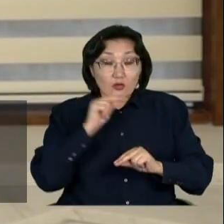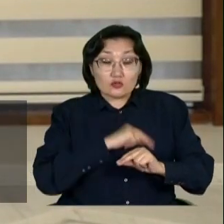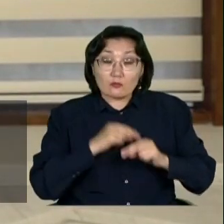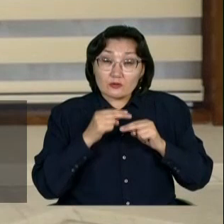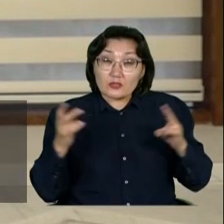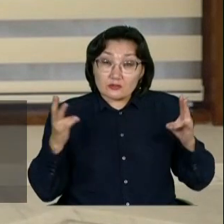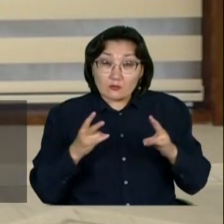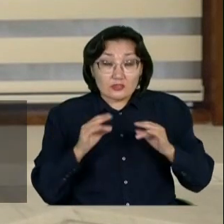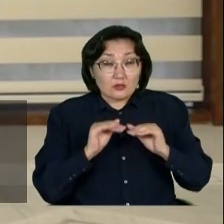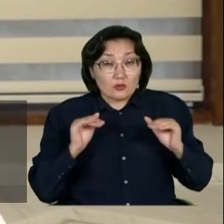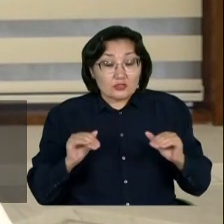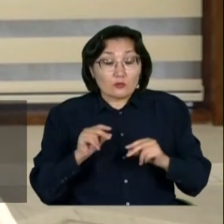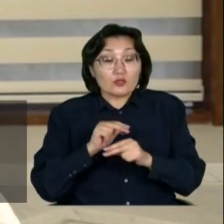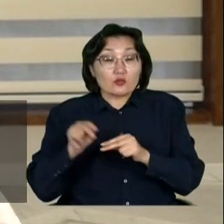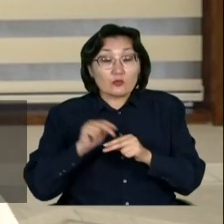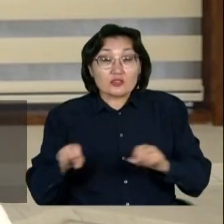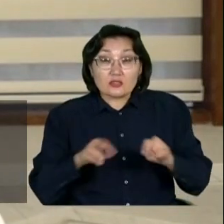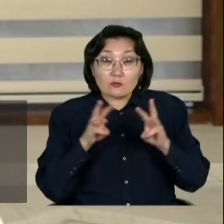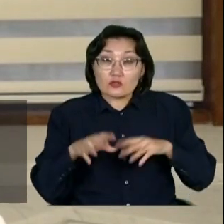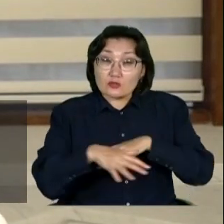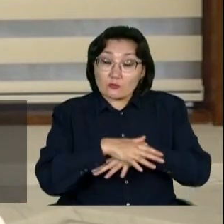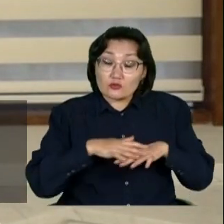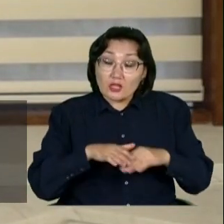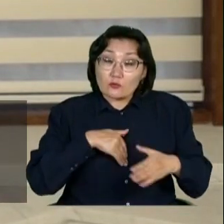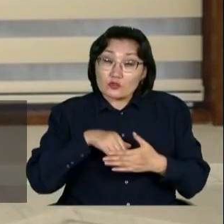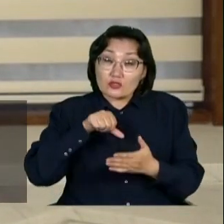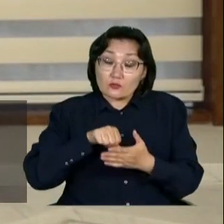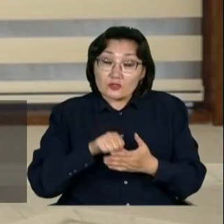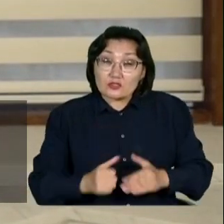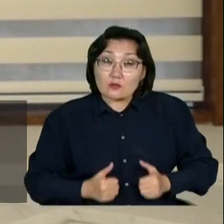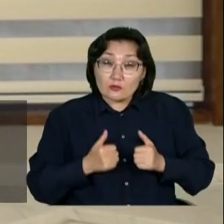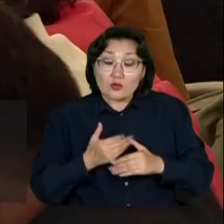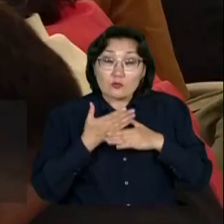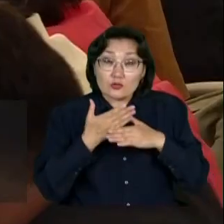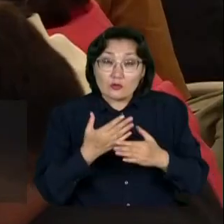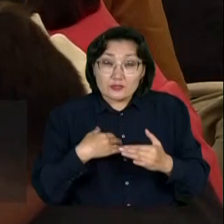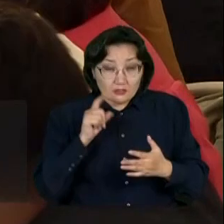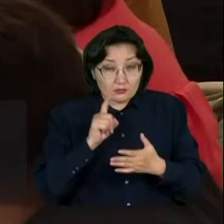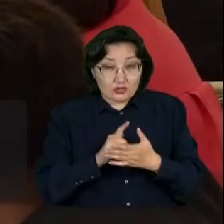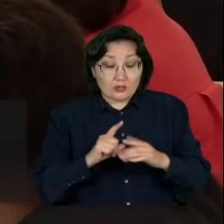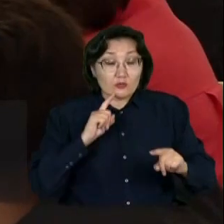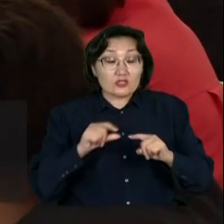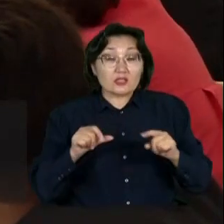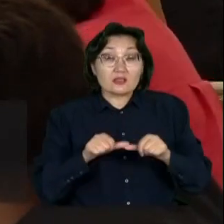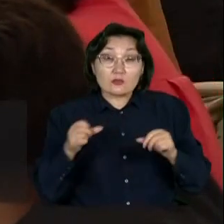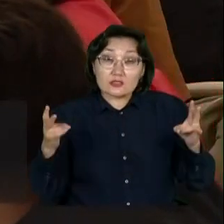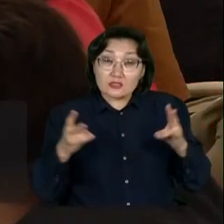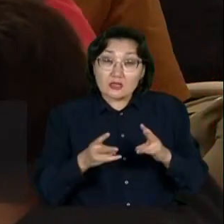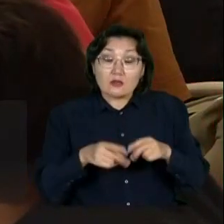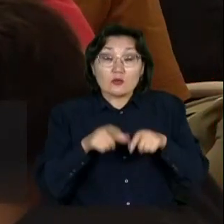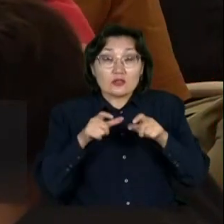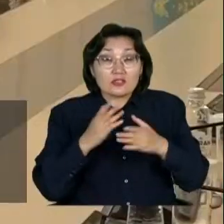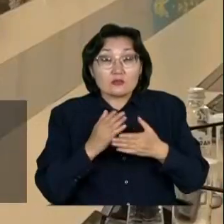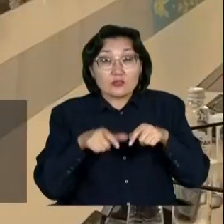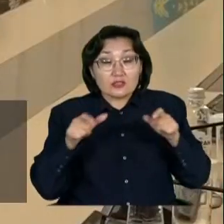берген абзал. Балаларды барынша оқумен қамтып, қоғамға белсене араласуына күш салу бізге міндет. Жиында ерекше қажеттілігі бар азаматтардың